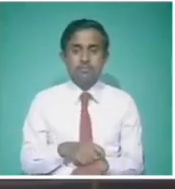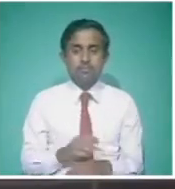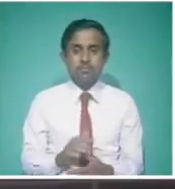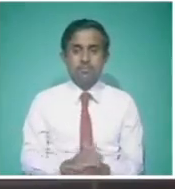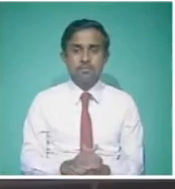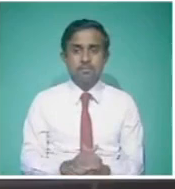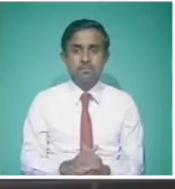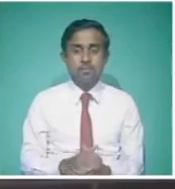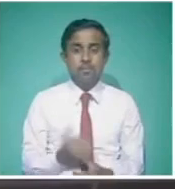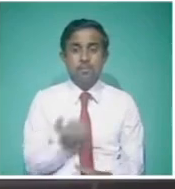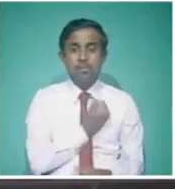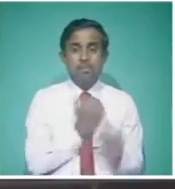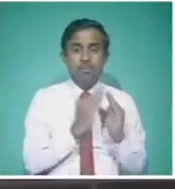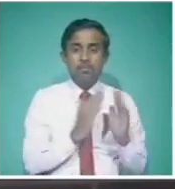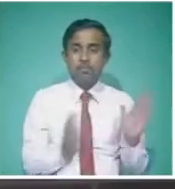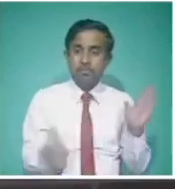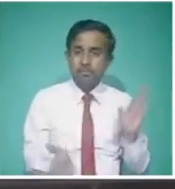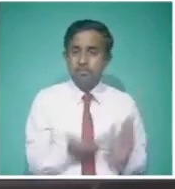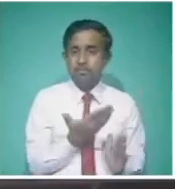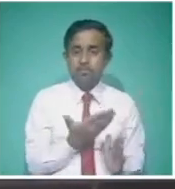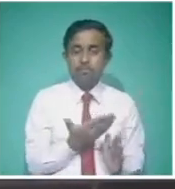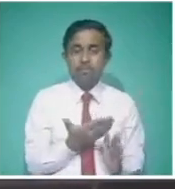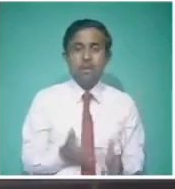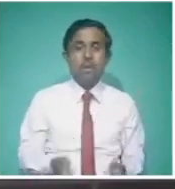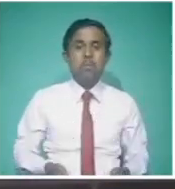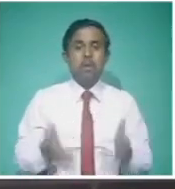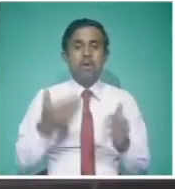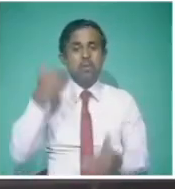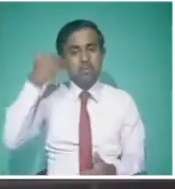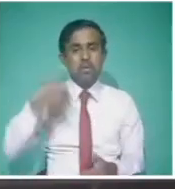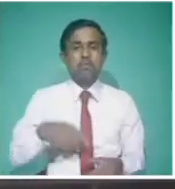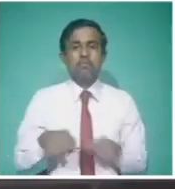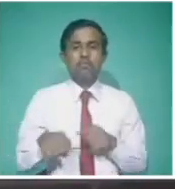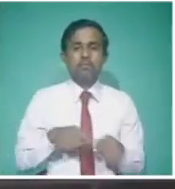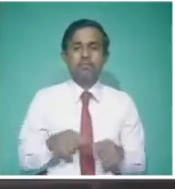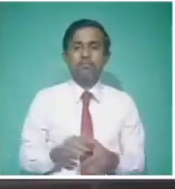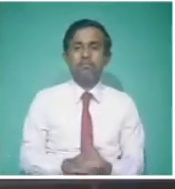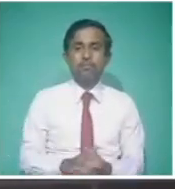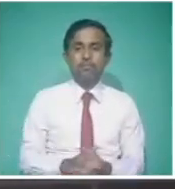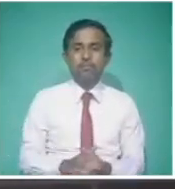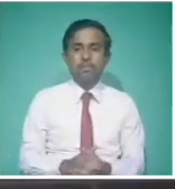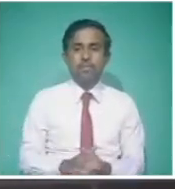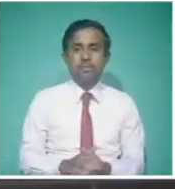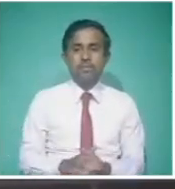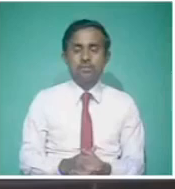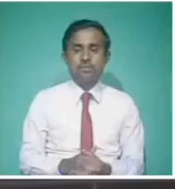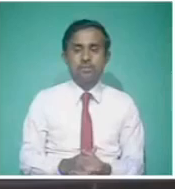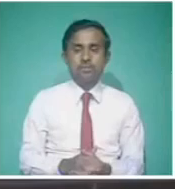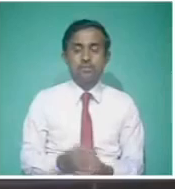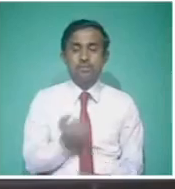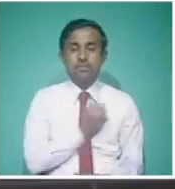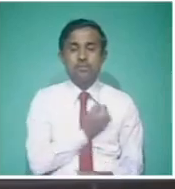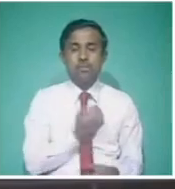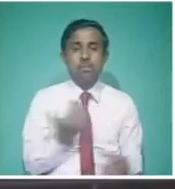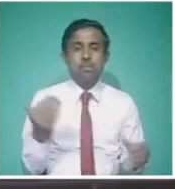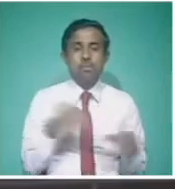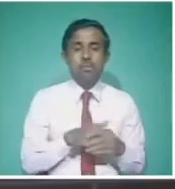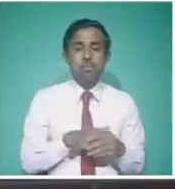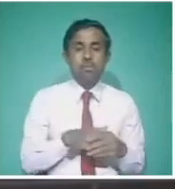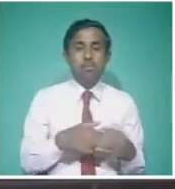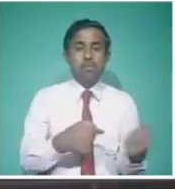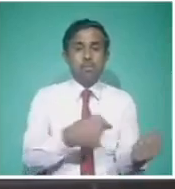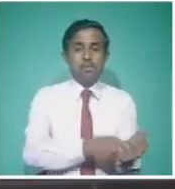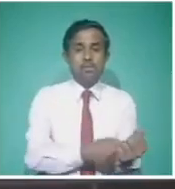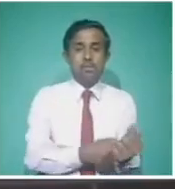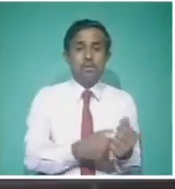මේ ඉස්පිරිතාලයකට යනවට වඩා හොඳයි මග මැරෙනවා නම්. ඒ මොකද අද ඉස්පිරිතාලේට